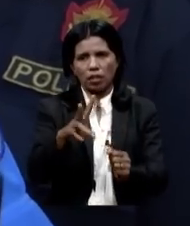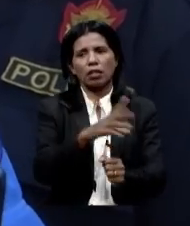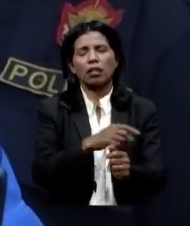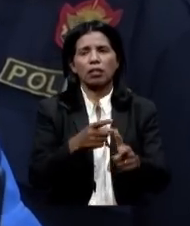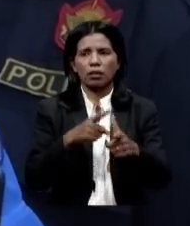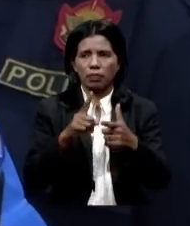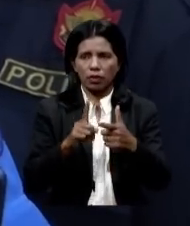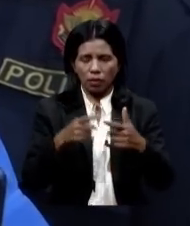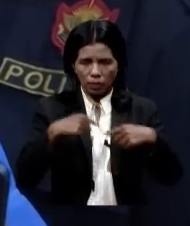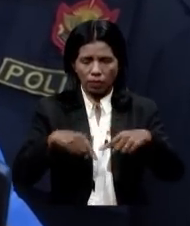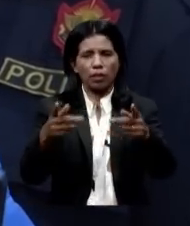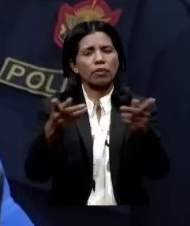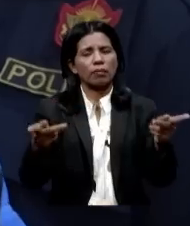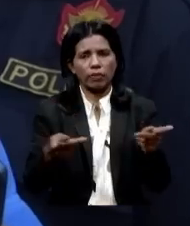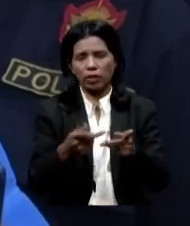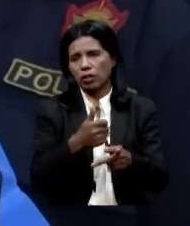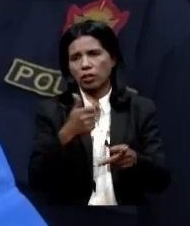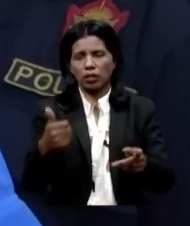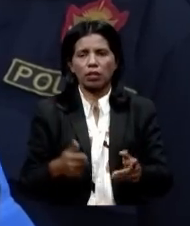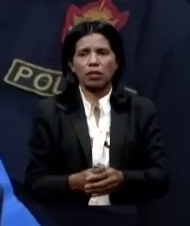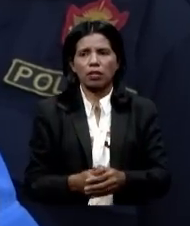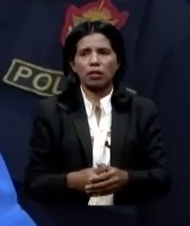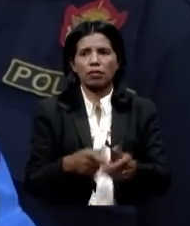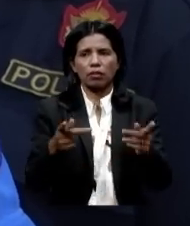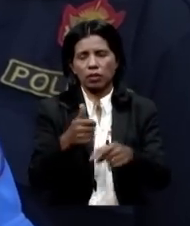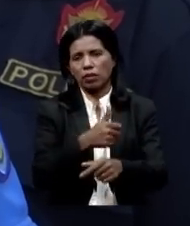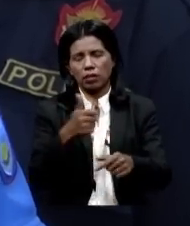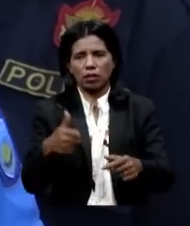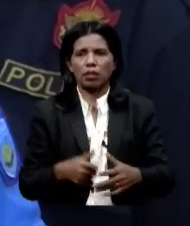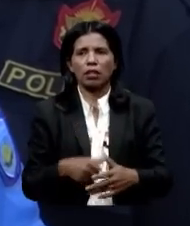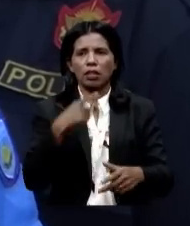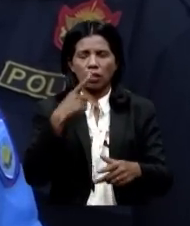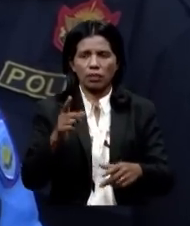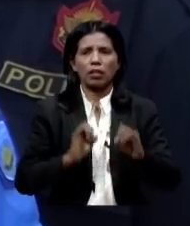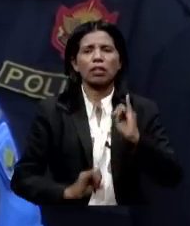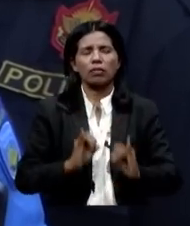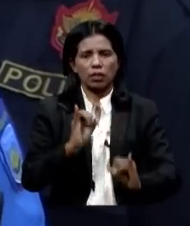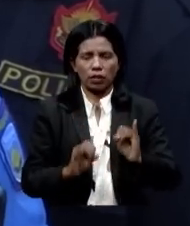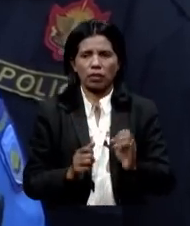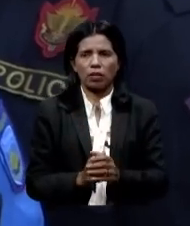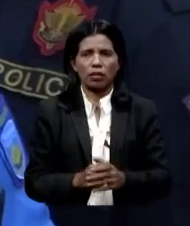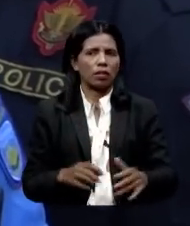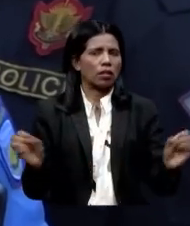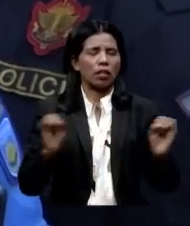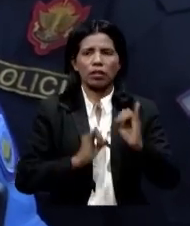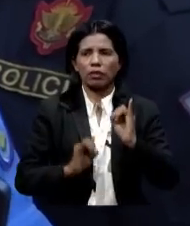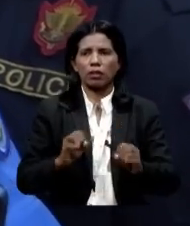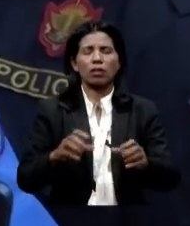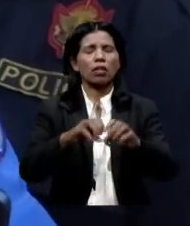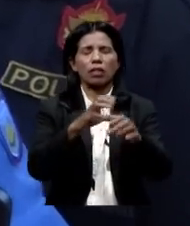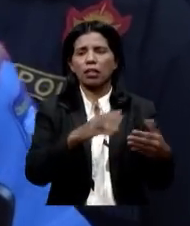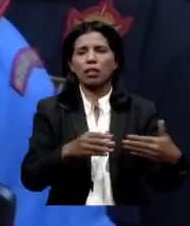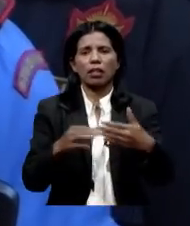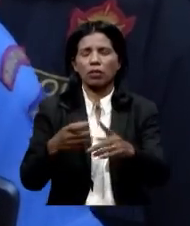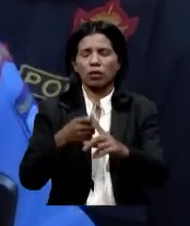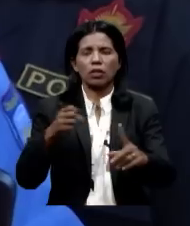halai fila falewa bayru sel kuano problem ayah bayru ida bayru sel pa apoi tang fale ida ne dia angkat akan individu ka ah ini ne laus individu ne organizado tamane